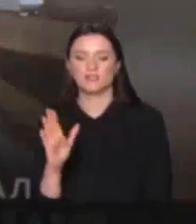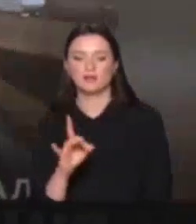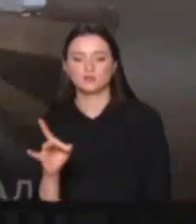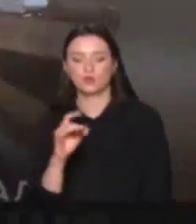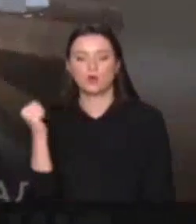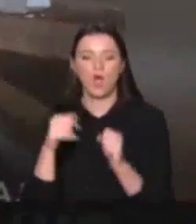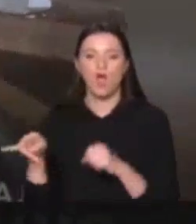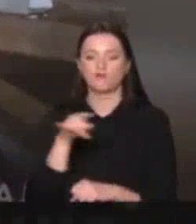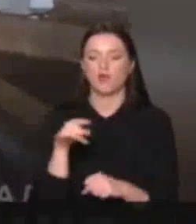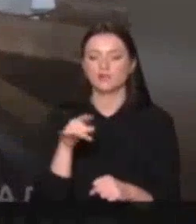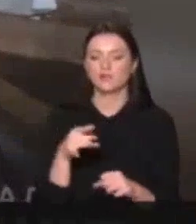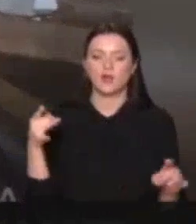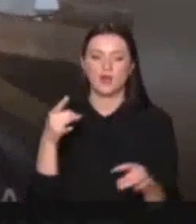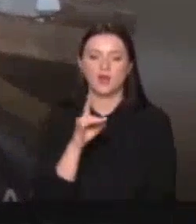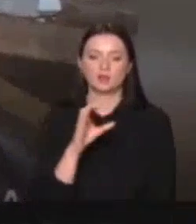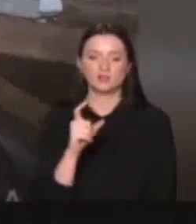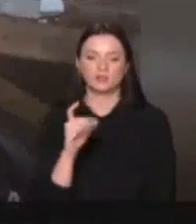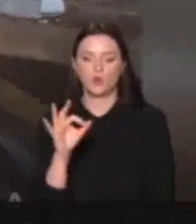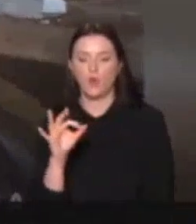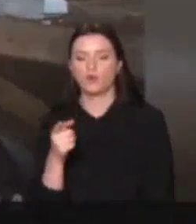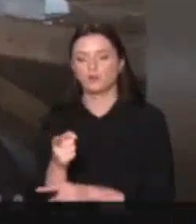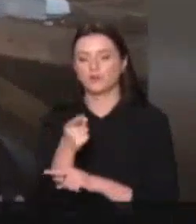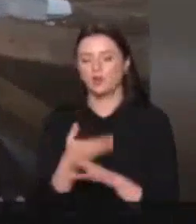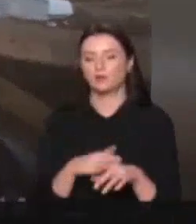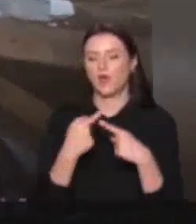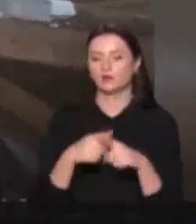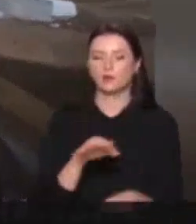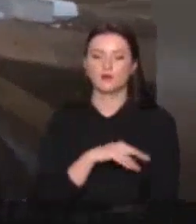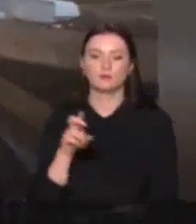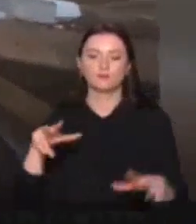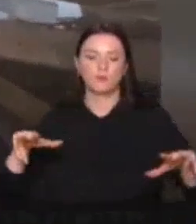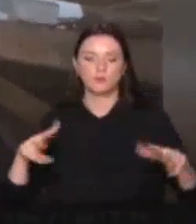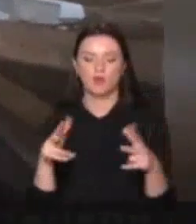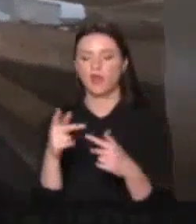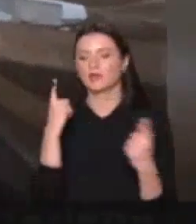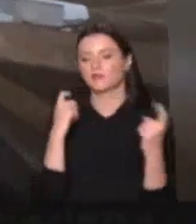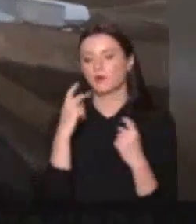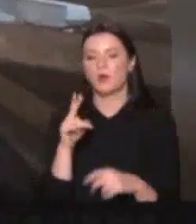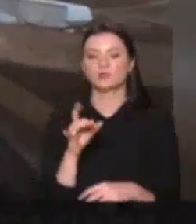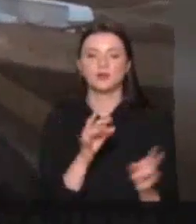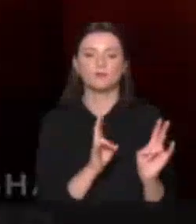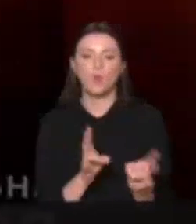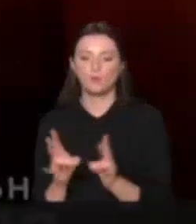авіації, ракетної системи залпового вогню, танків, артилерії, застосовували БПЛА. Інформації про постраждалих немає.